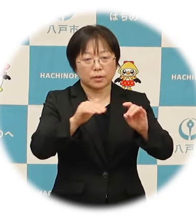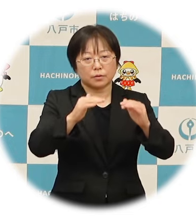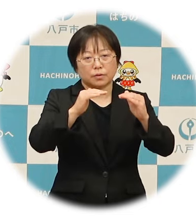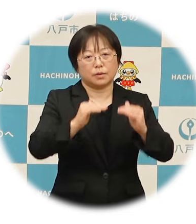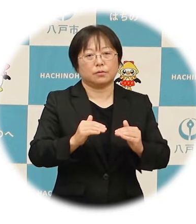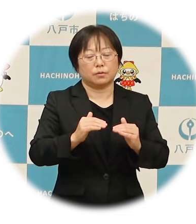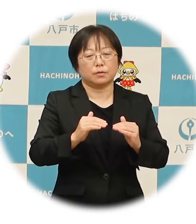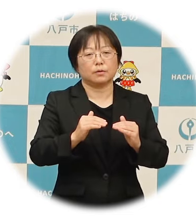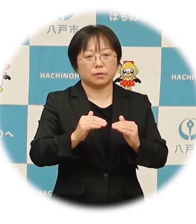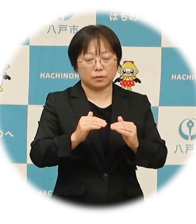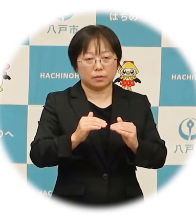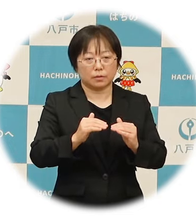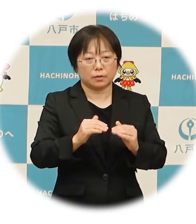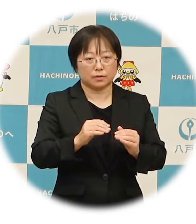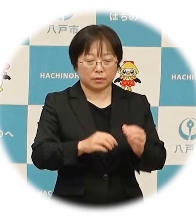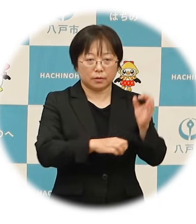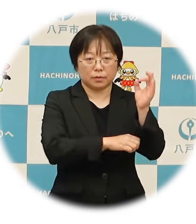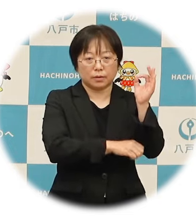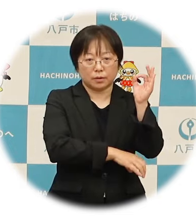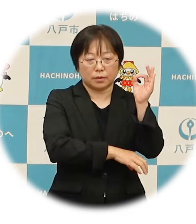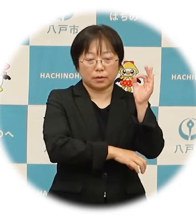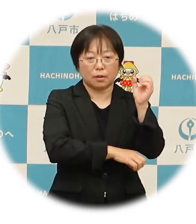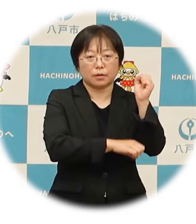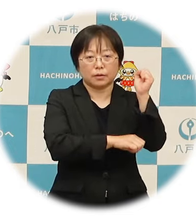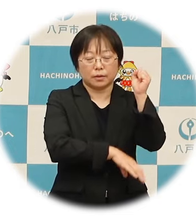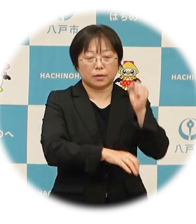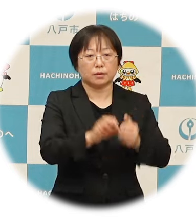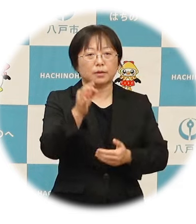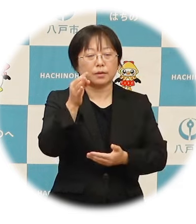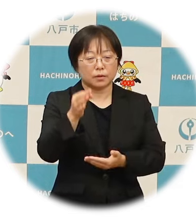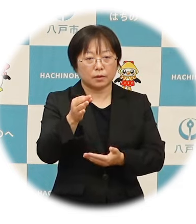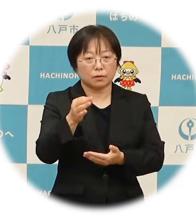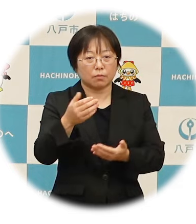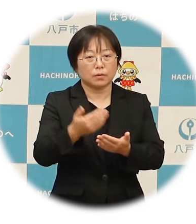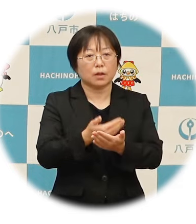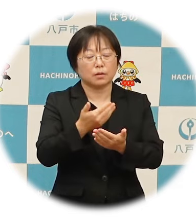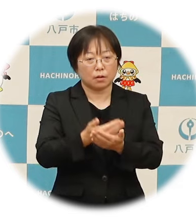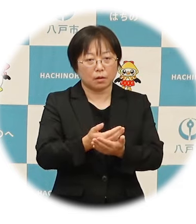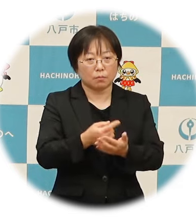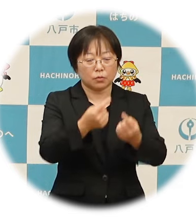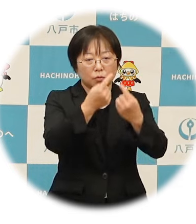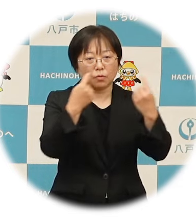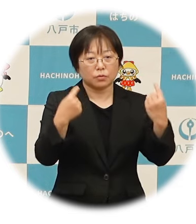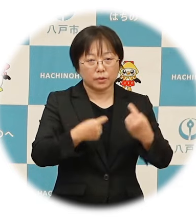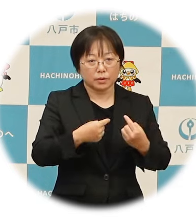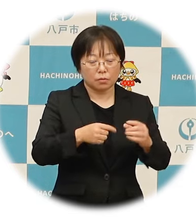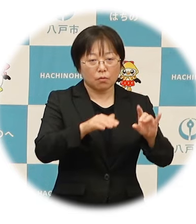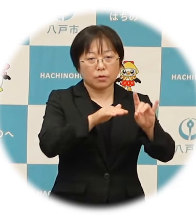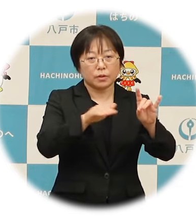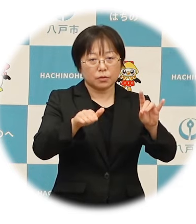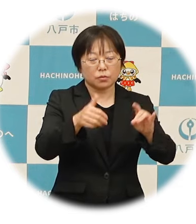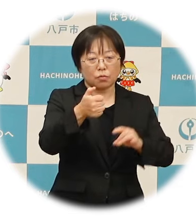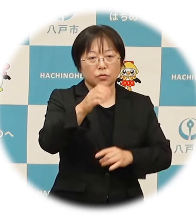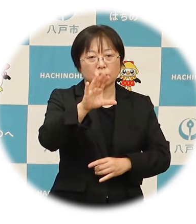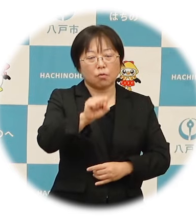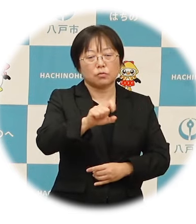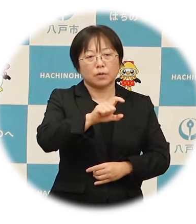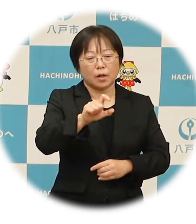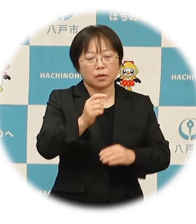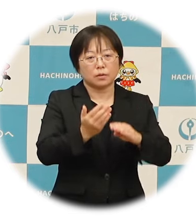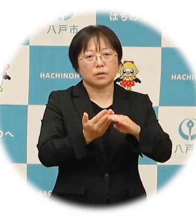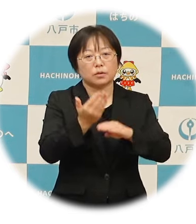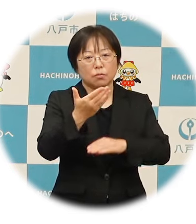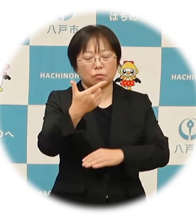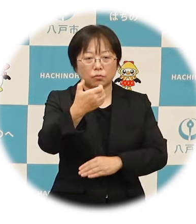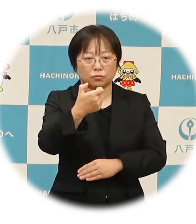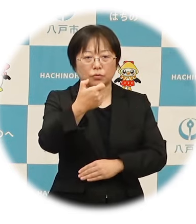か、基金残高についても行革大綱の独自基準 50億円を上回る